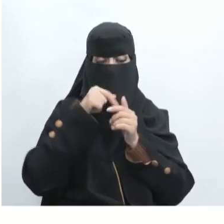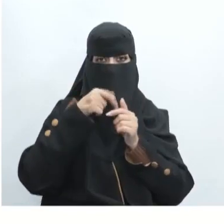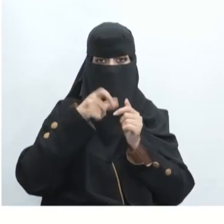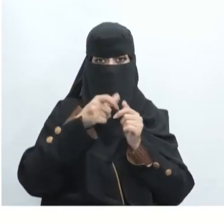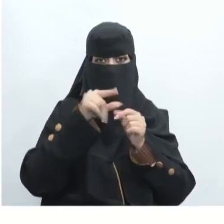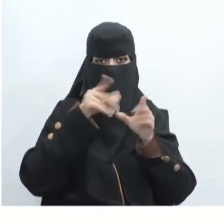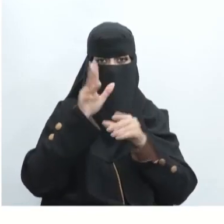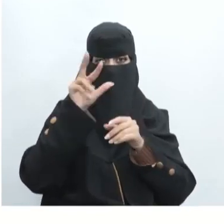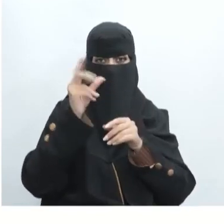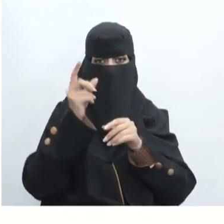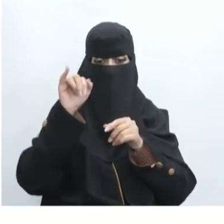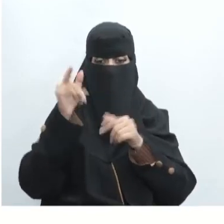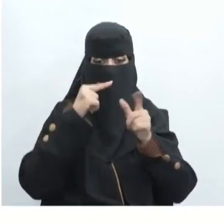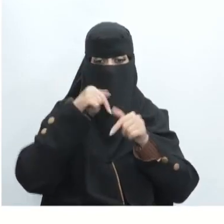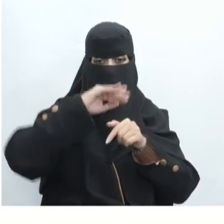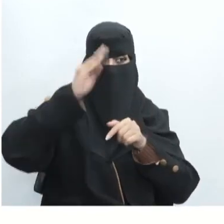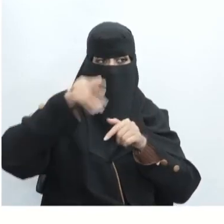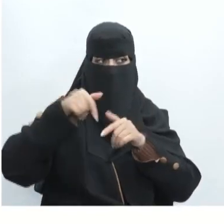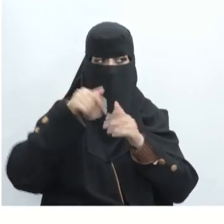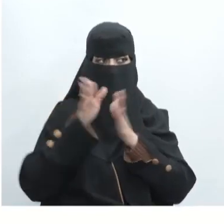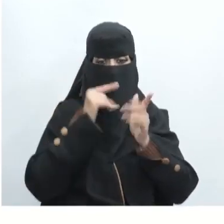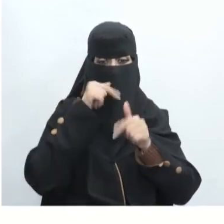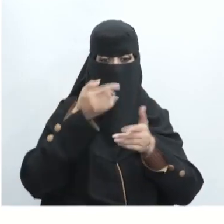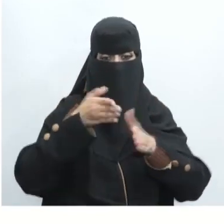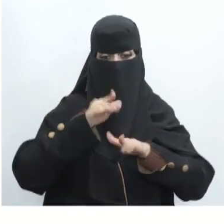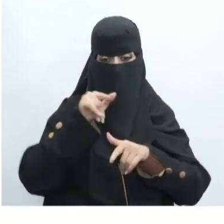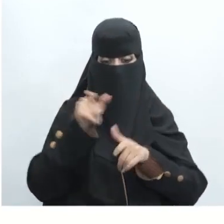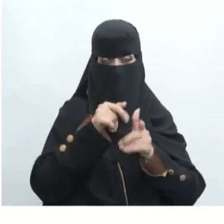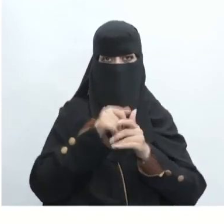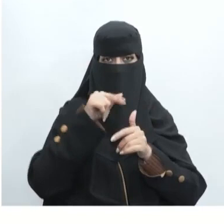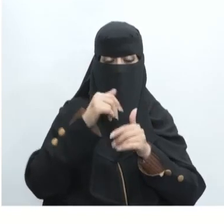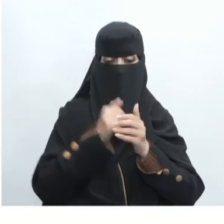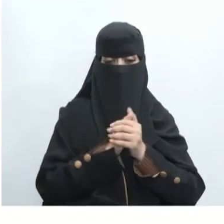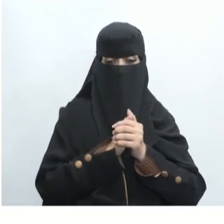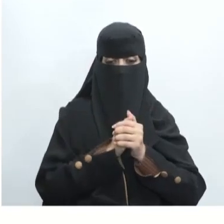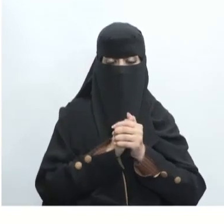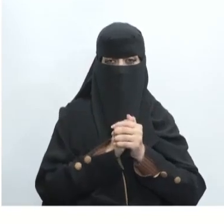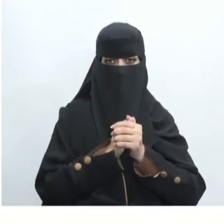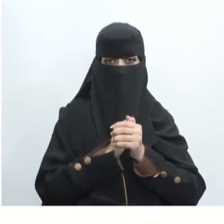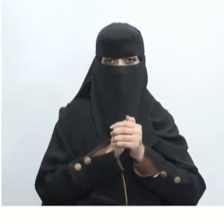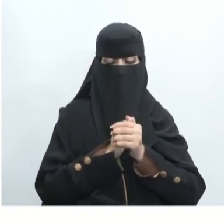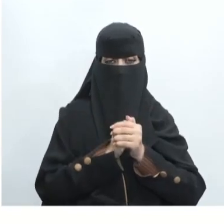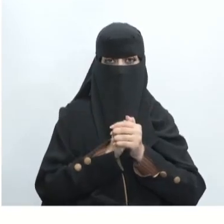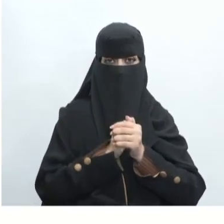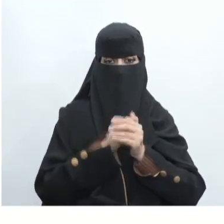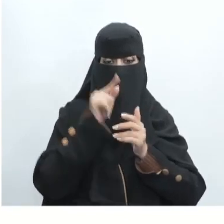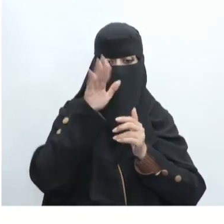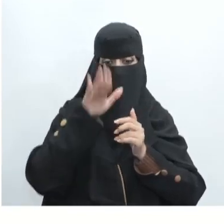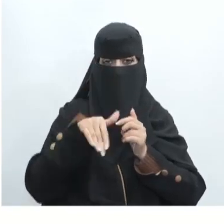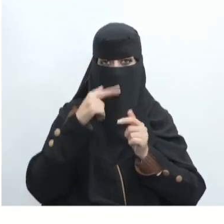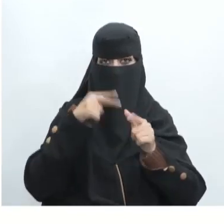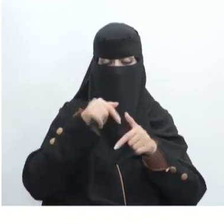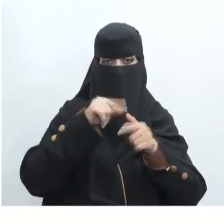وهرمز وجبل طارق ومن ثم نهر النيل والسهول الساحليه على البحر المتوسط